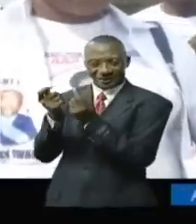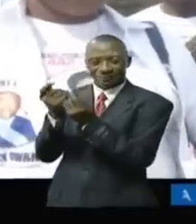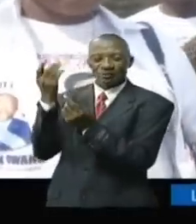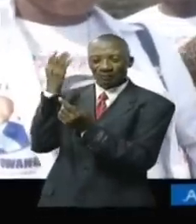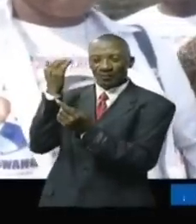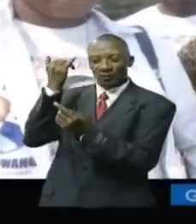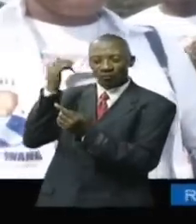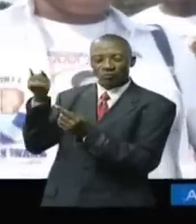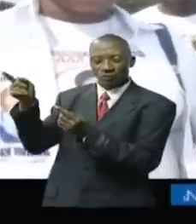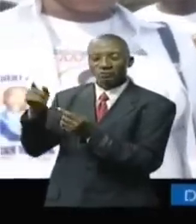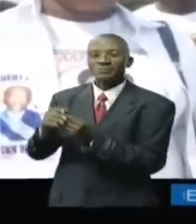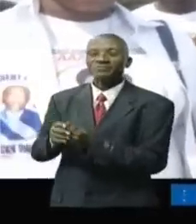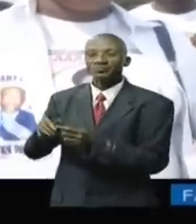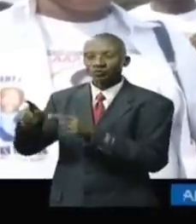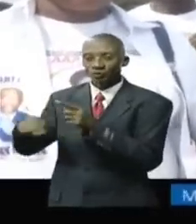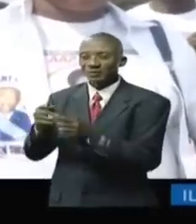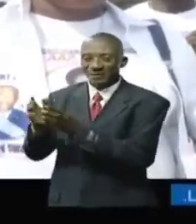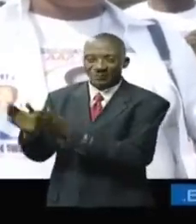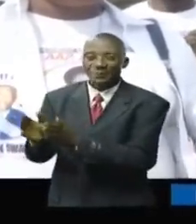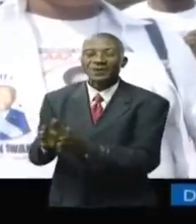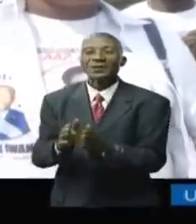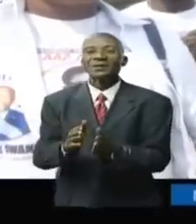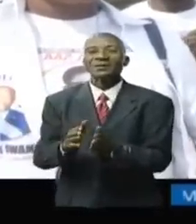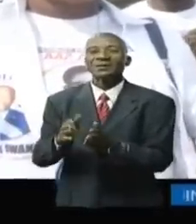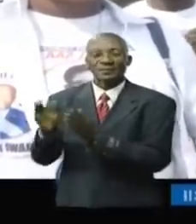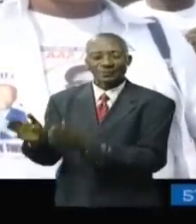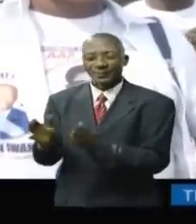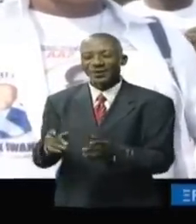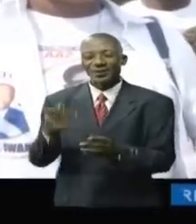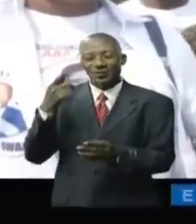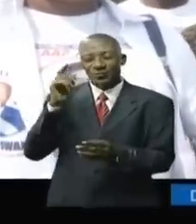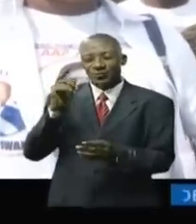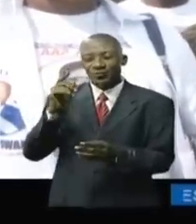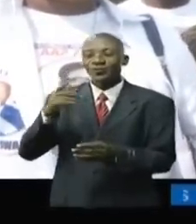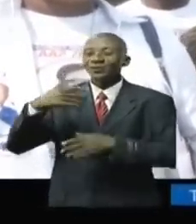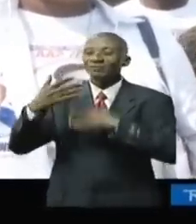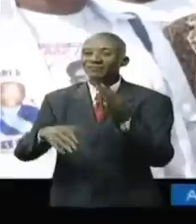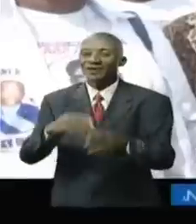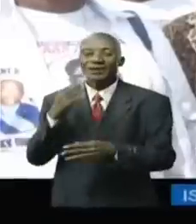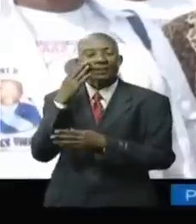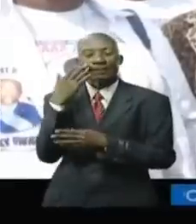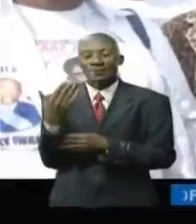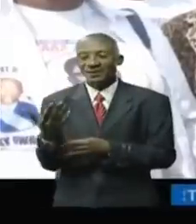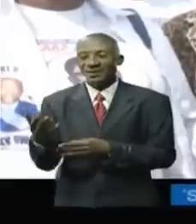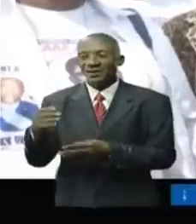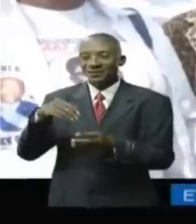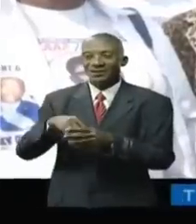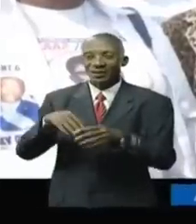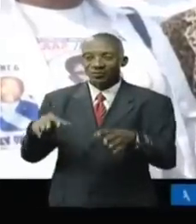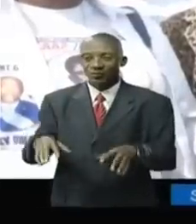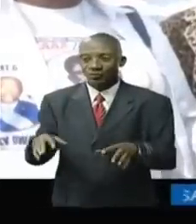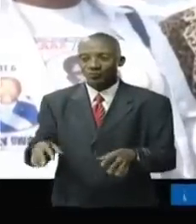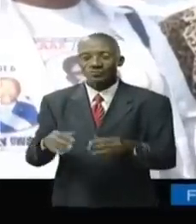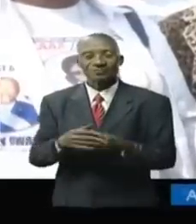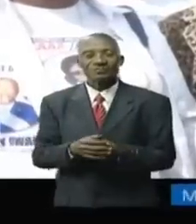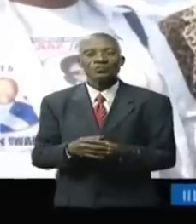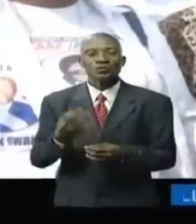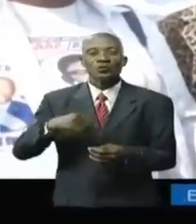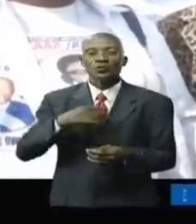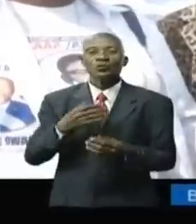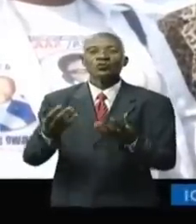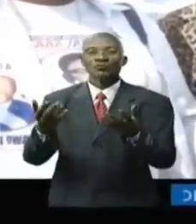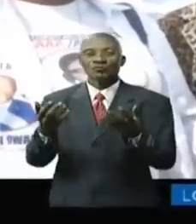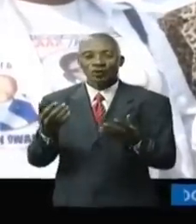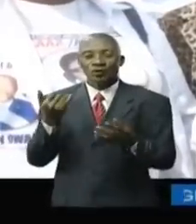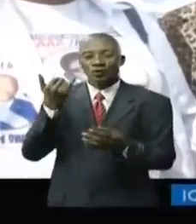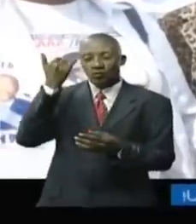Tshilombo, qui a pu récupérer aujourd'hui les reliques de notre héros national. Nous voudrions que Lumumba soit enterré